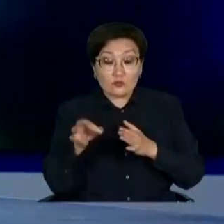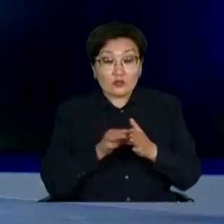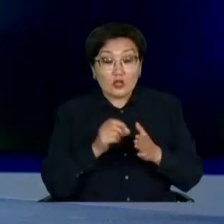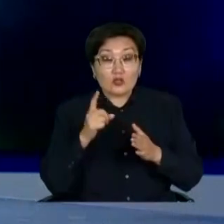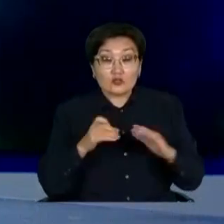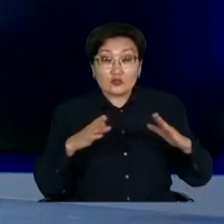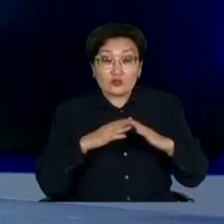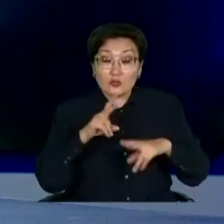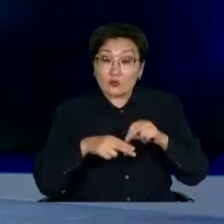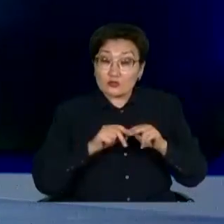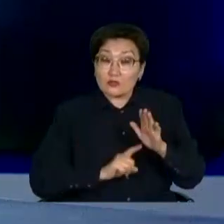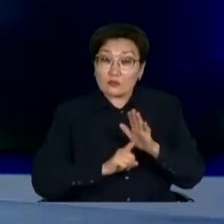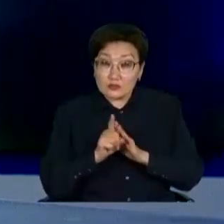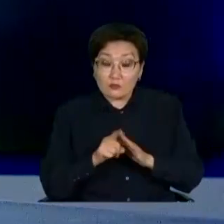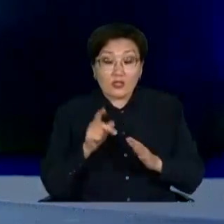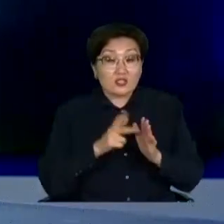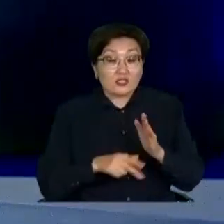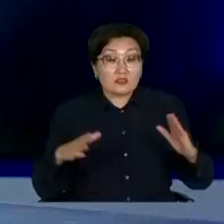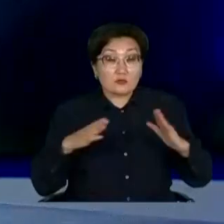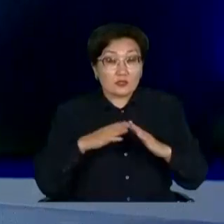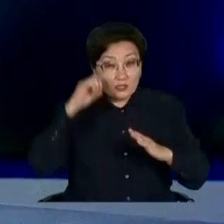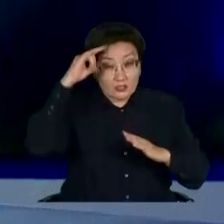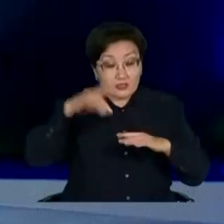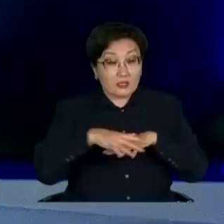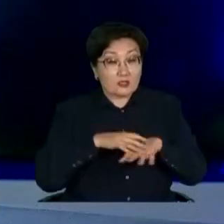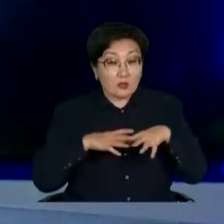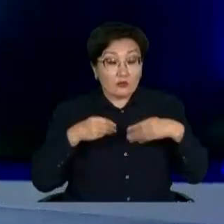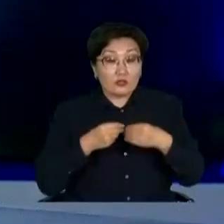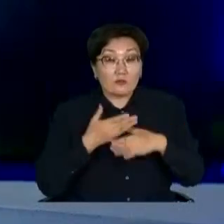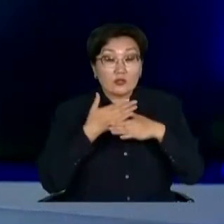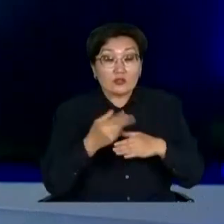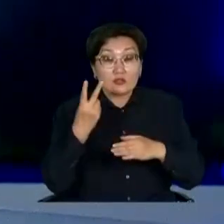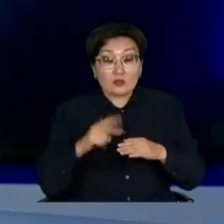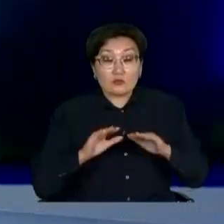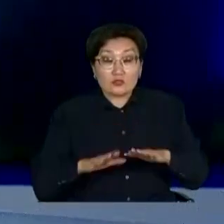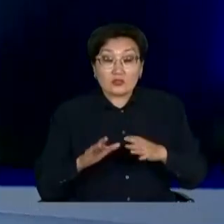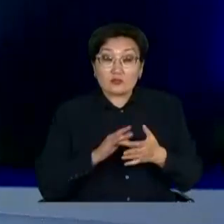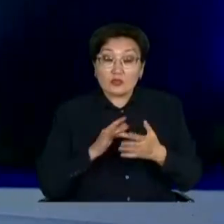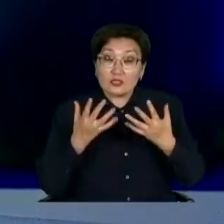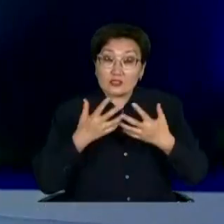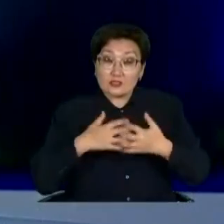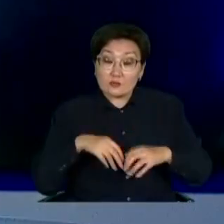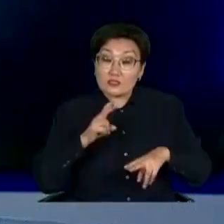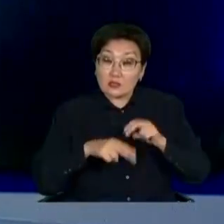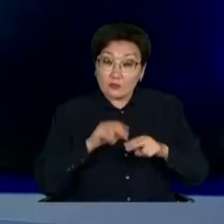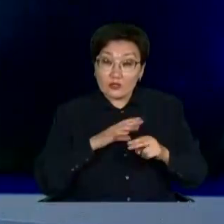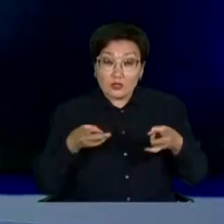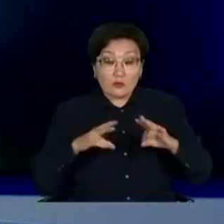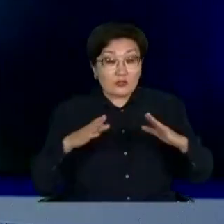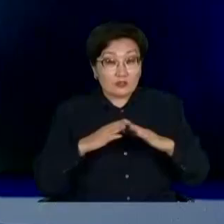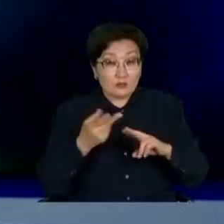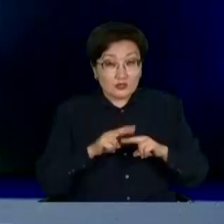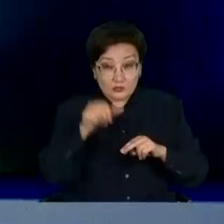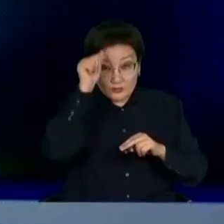үйдің құрылысы басталған еді. Оның 80-і Қазақстан халқына қорынан, ал 20-сы жергілікті бюджет есебінен салынған. Қалған үйлер осы